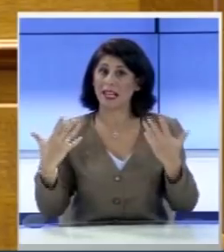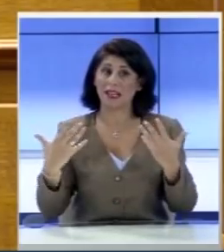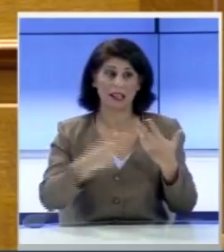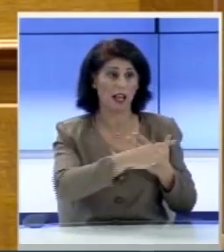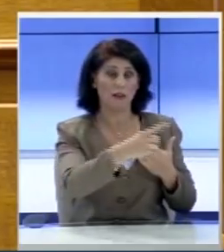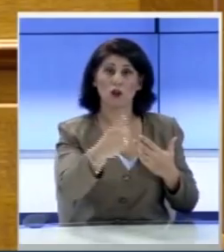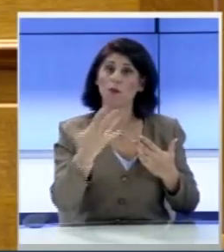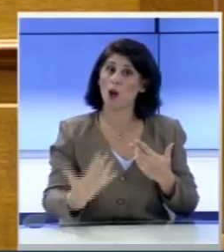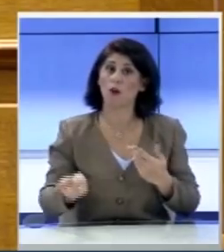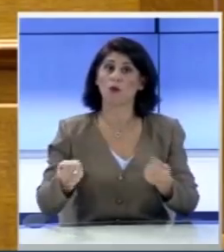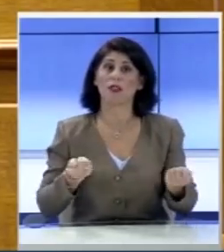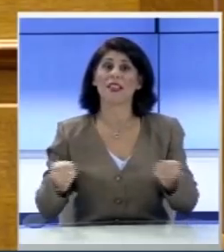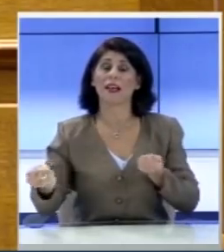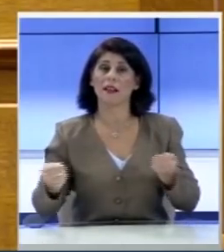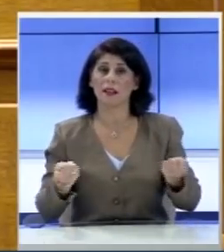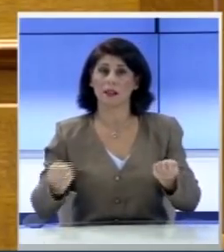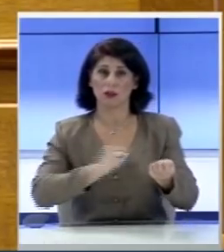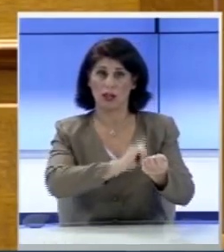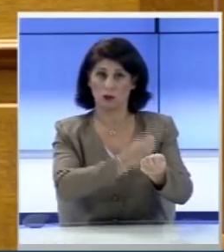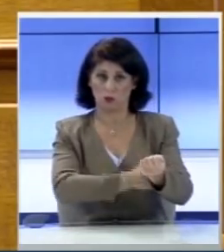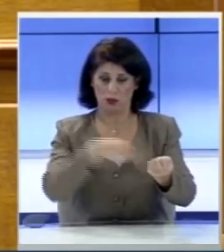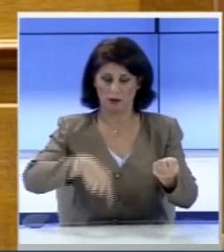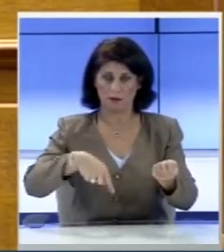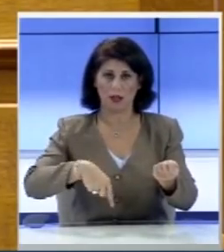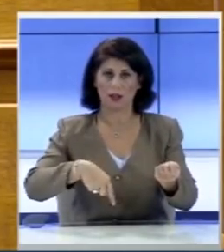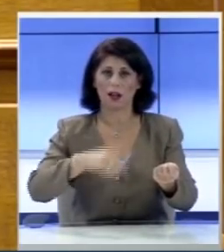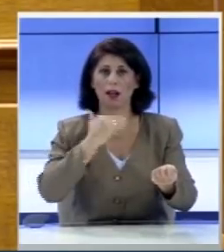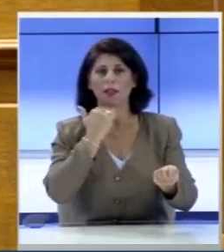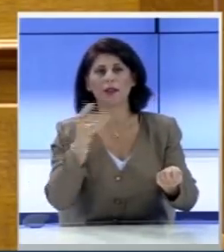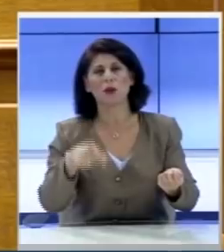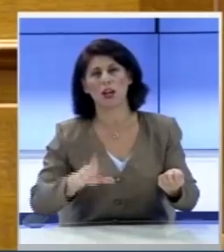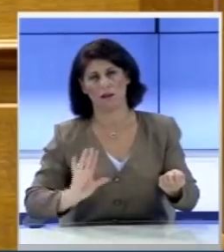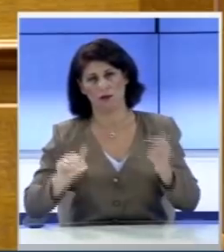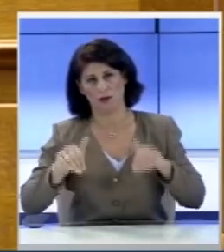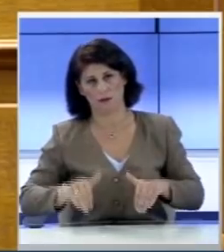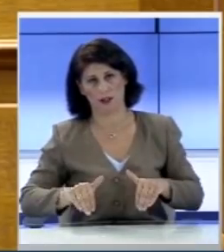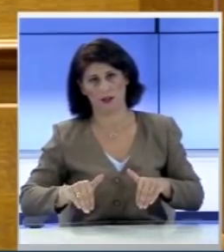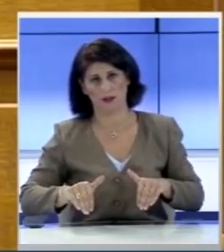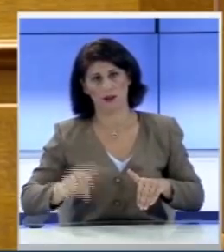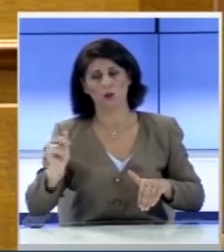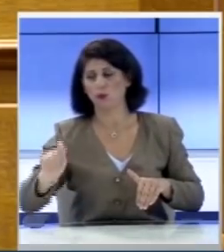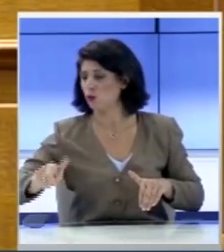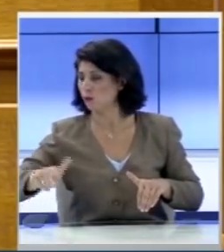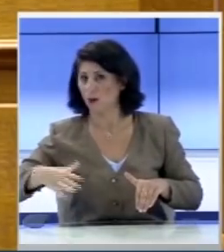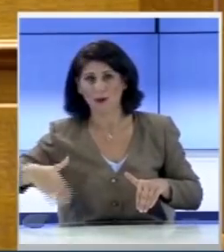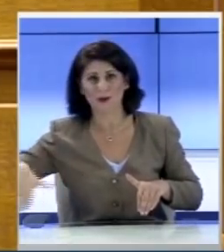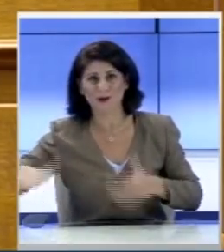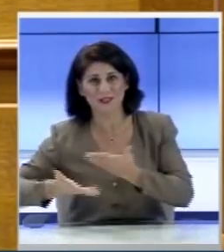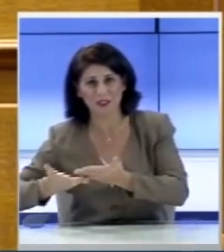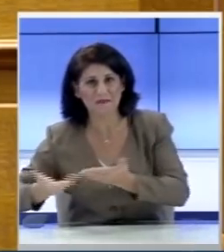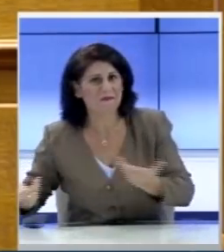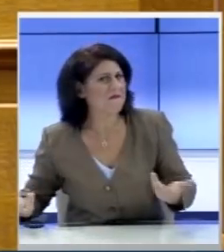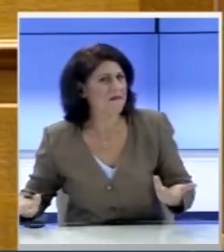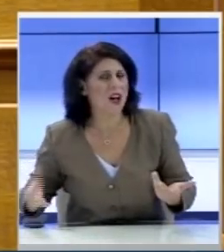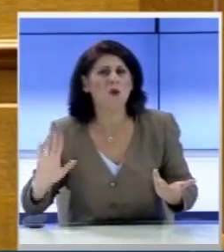έχουν και διαχειρίζονται την εξουσία σήμερα δεν μπορεί αυτό να υπηρετήσει τα λαϊκά συμφέροντα, ούτε μπορεί